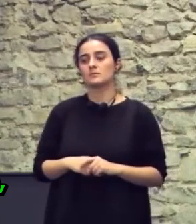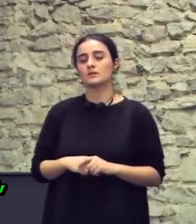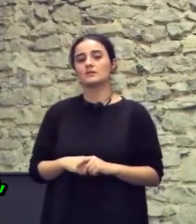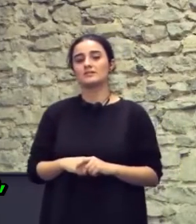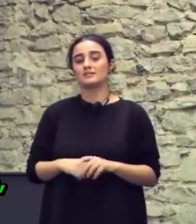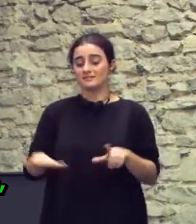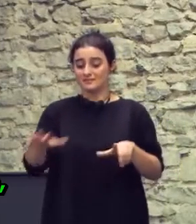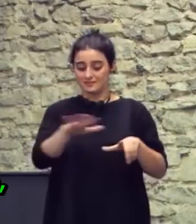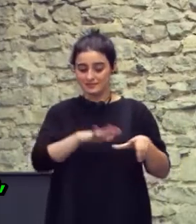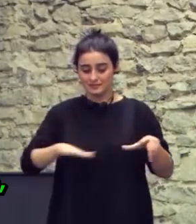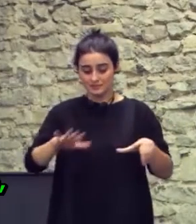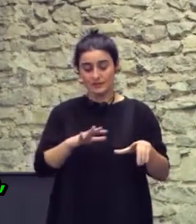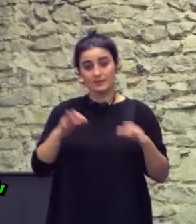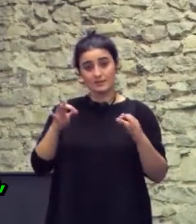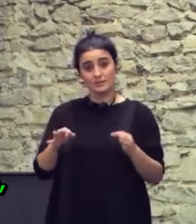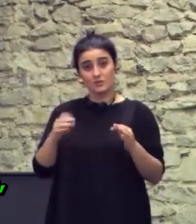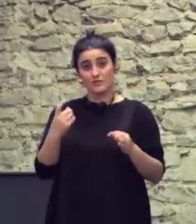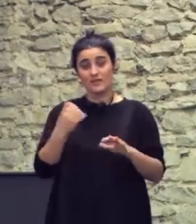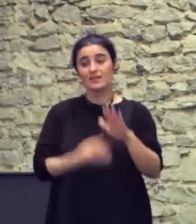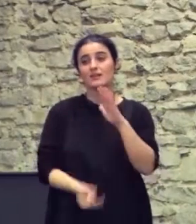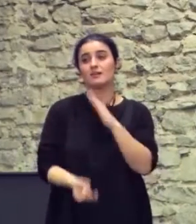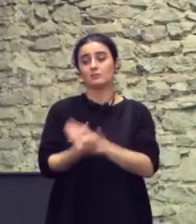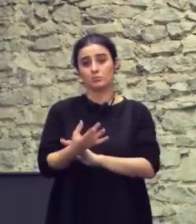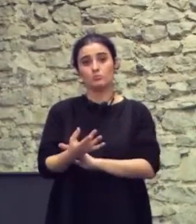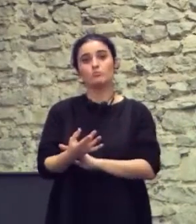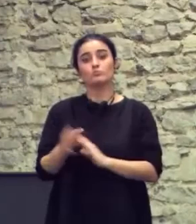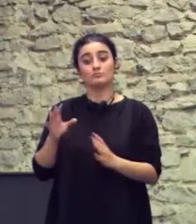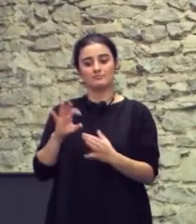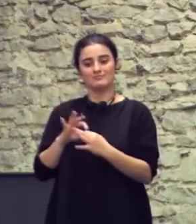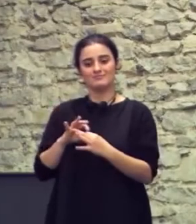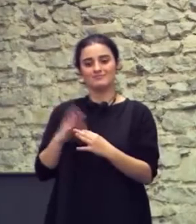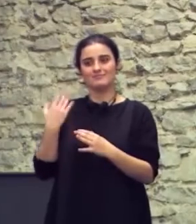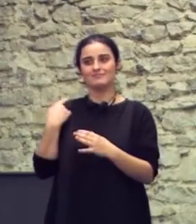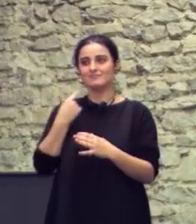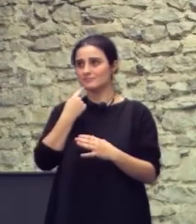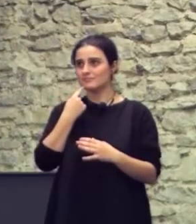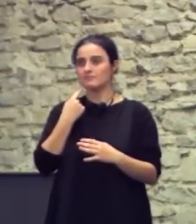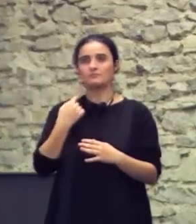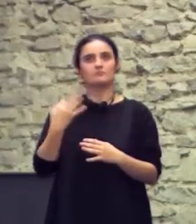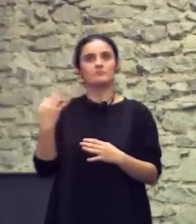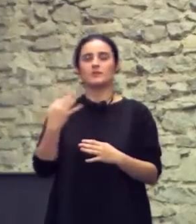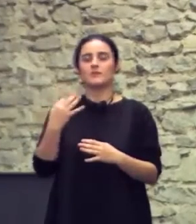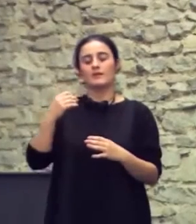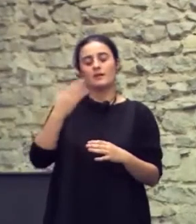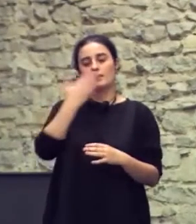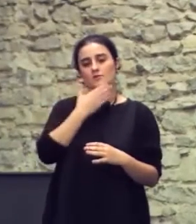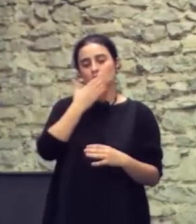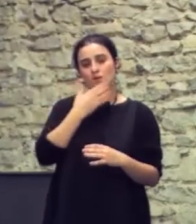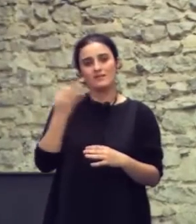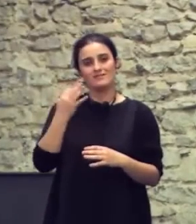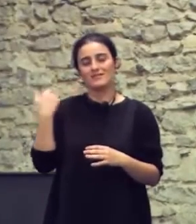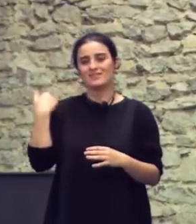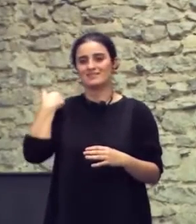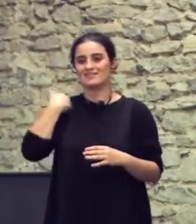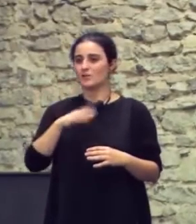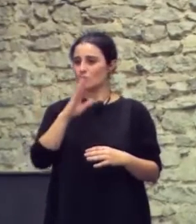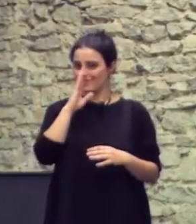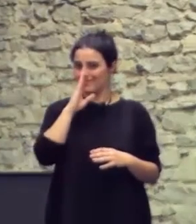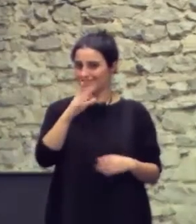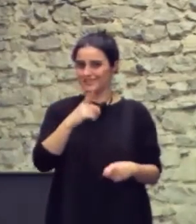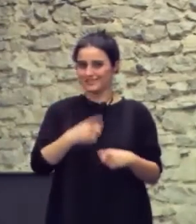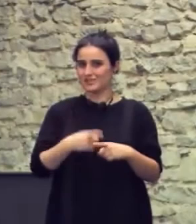Espazio seguruak sortu behar diren bezala, lehen aipatzen duenaren aritik uste dut, eskolak hasi behar duela heteroseksualitatearen zat leku inkomodo bat